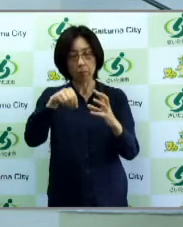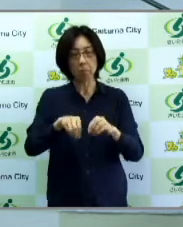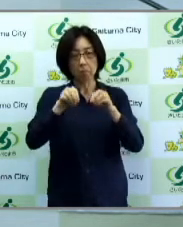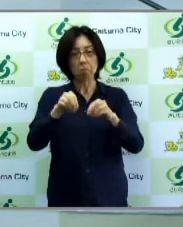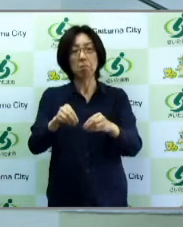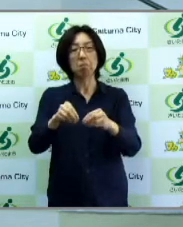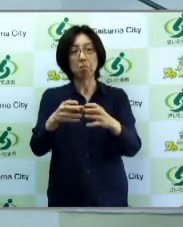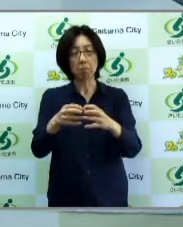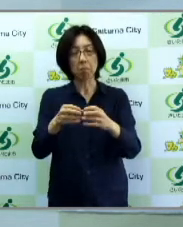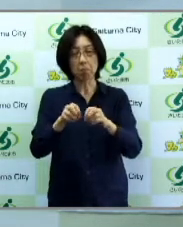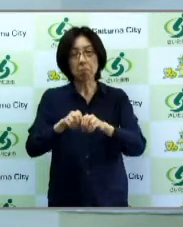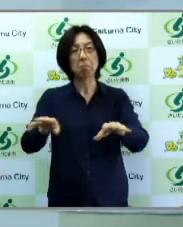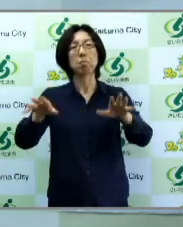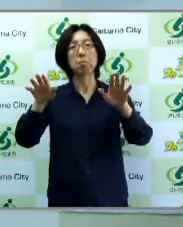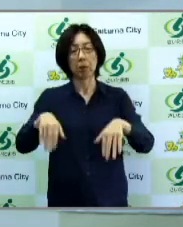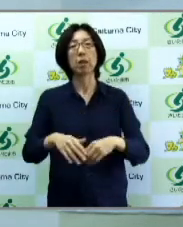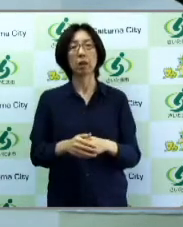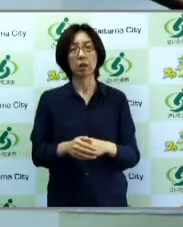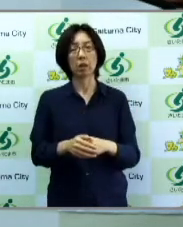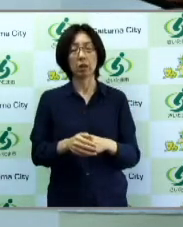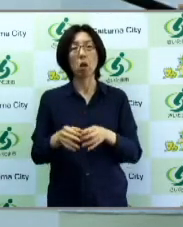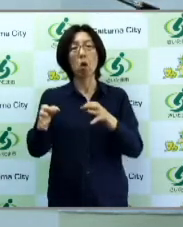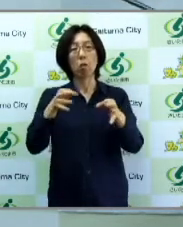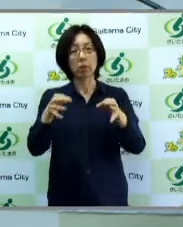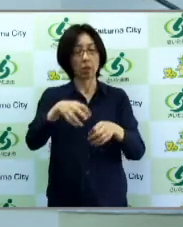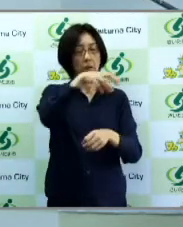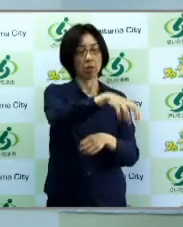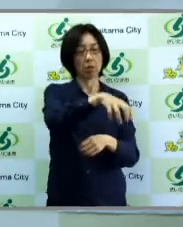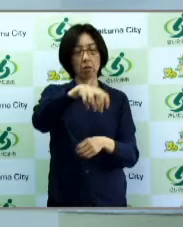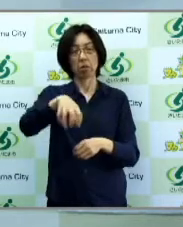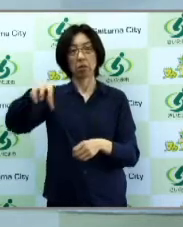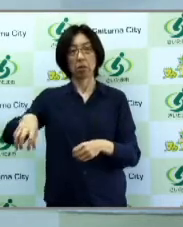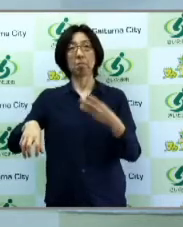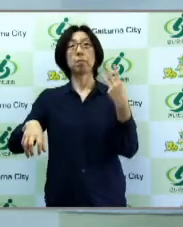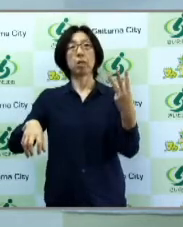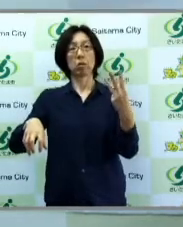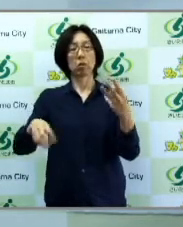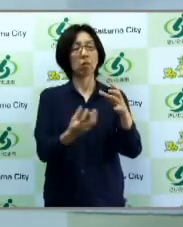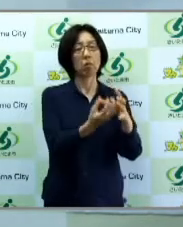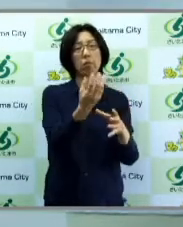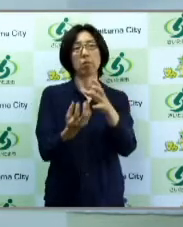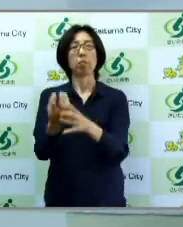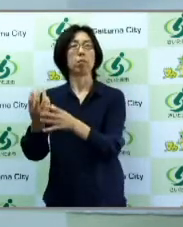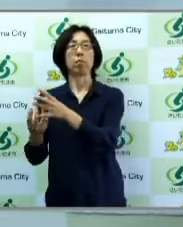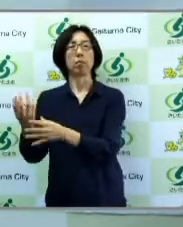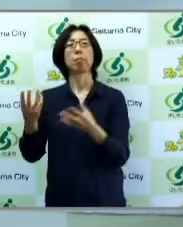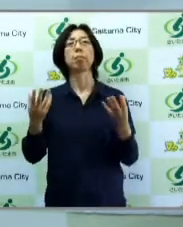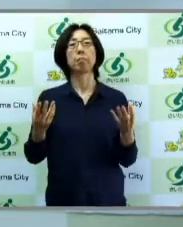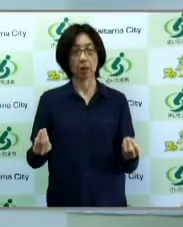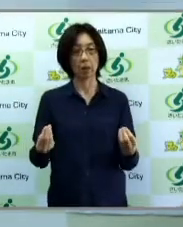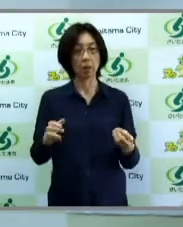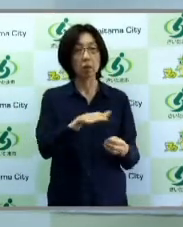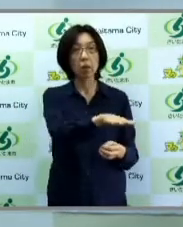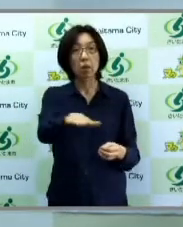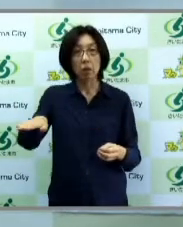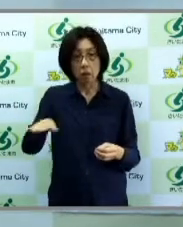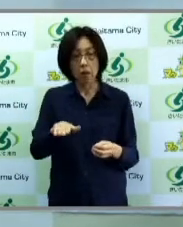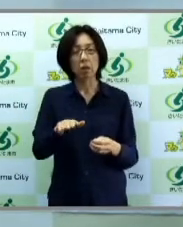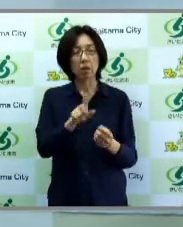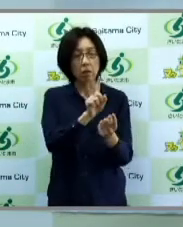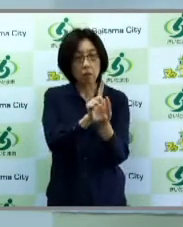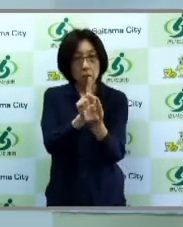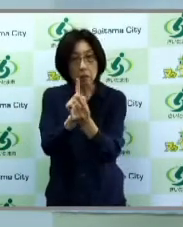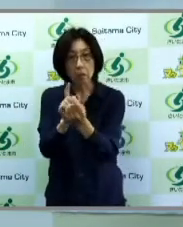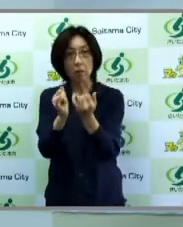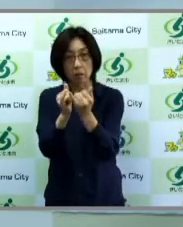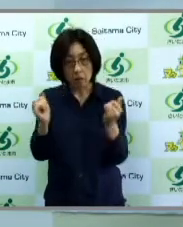南銀座地域で3店舗のクラスターが発生をしております。すべての店舗において濃厚